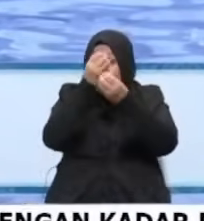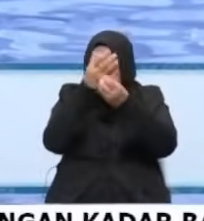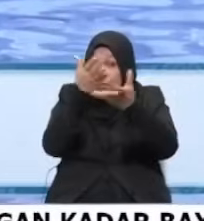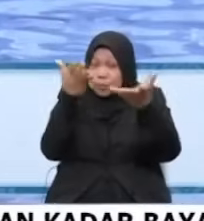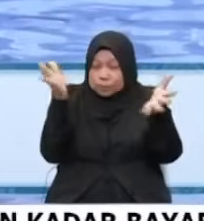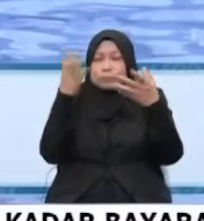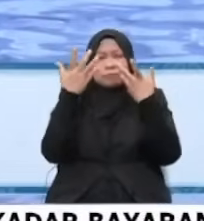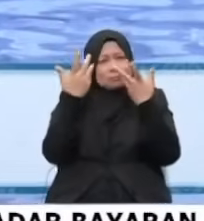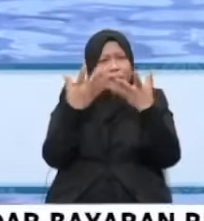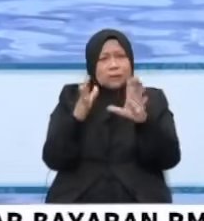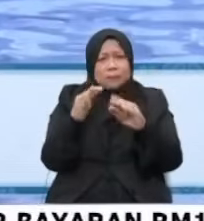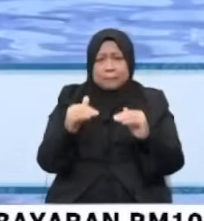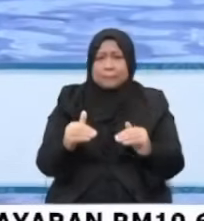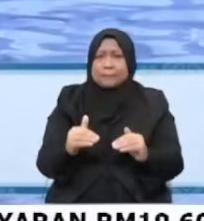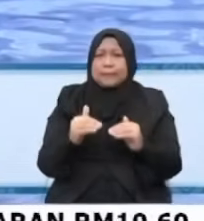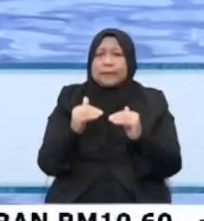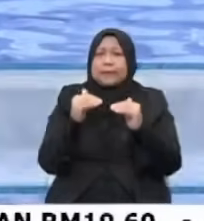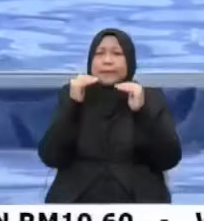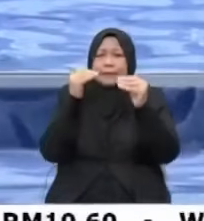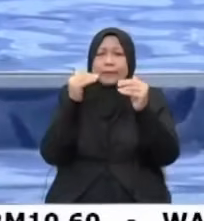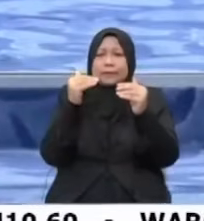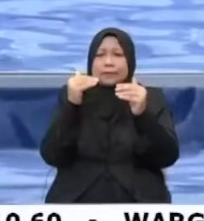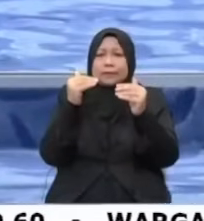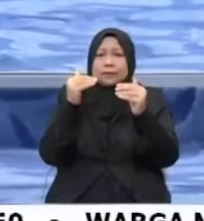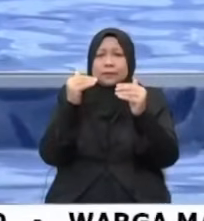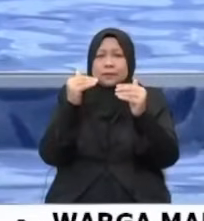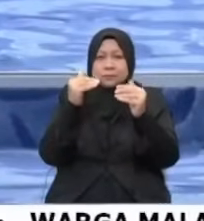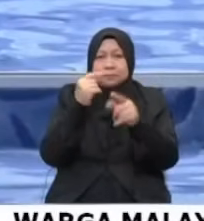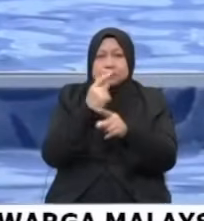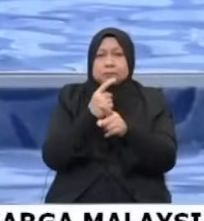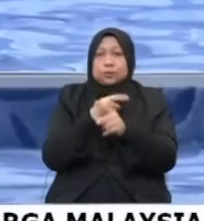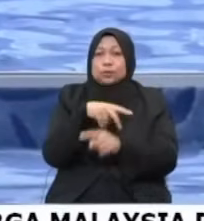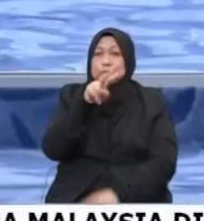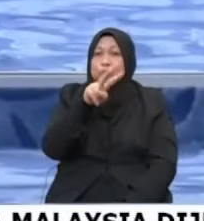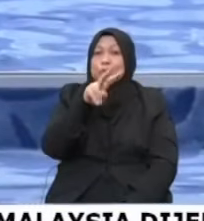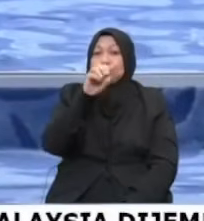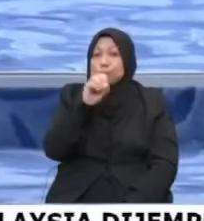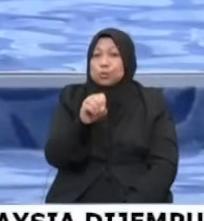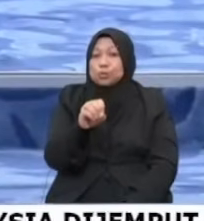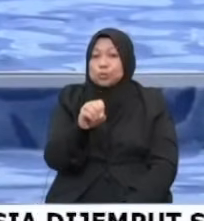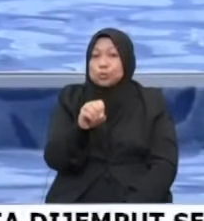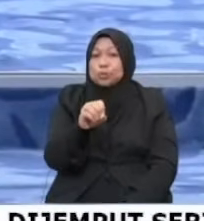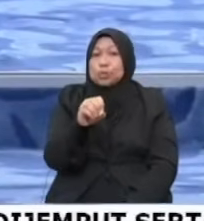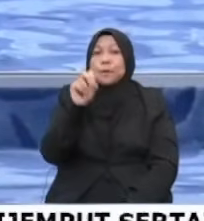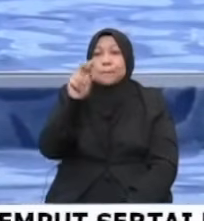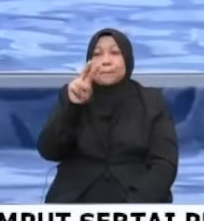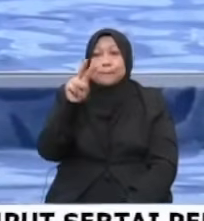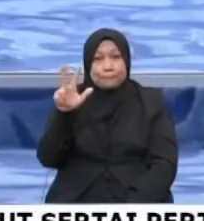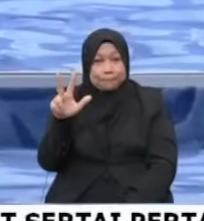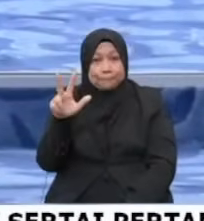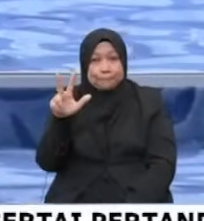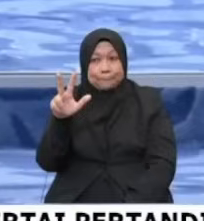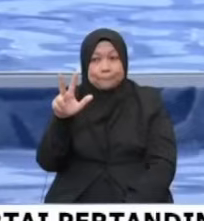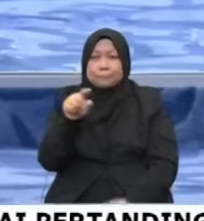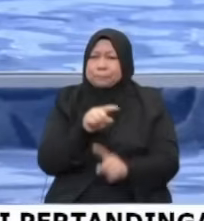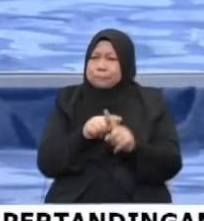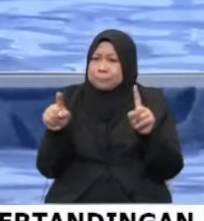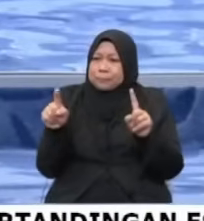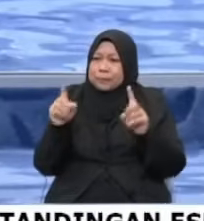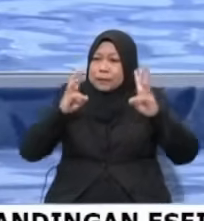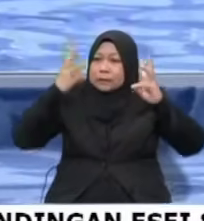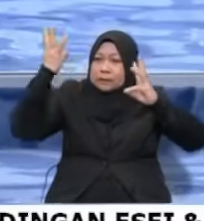bahawa peningkatan membanggakan pada tahun 2023 tapi